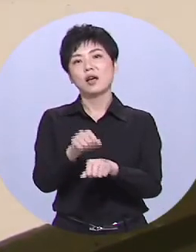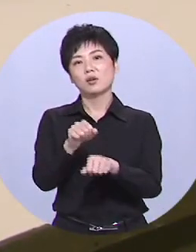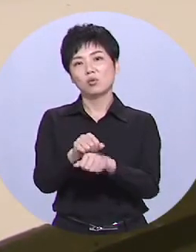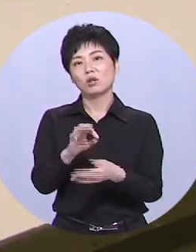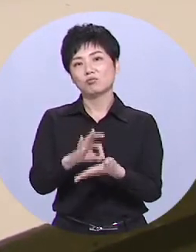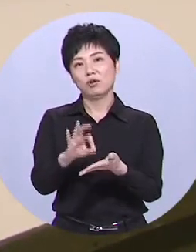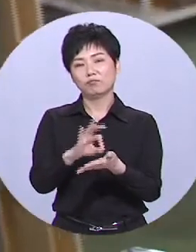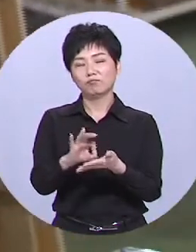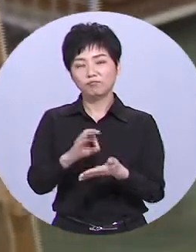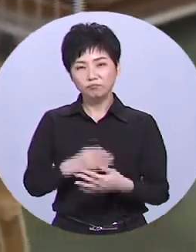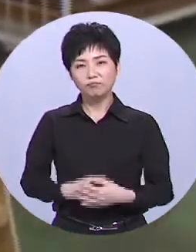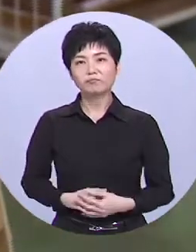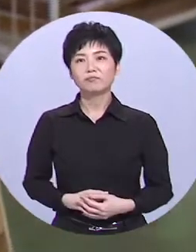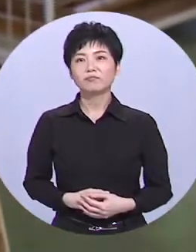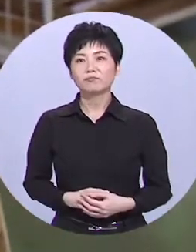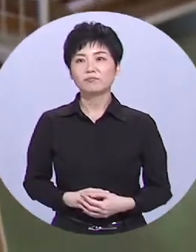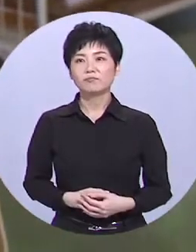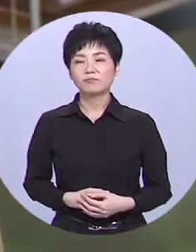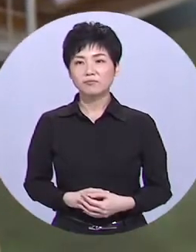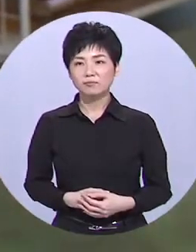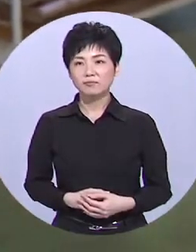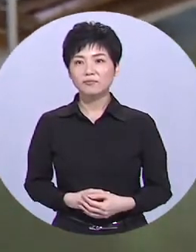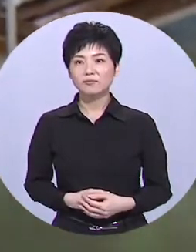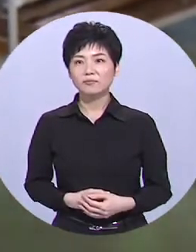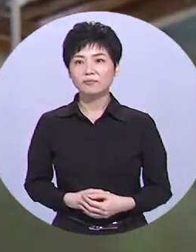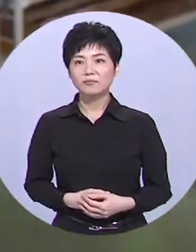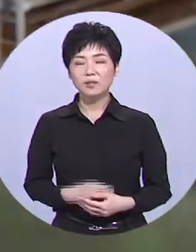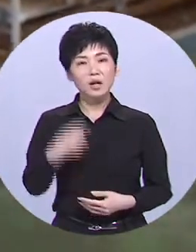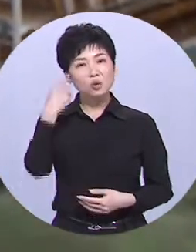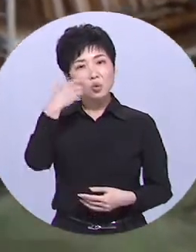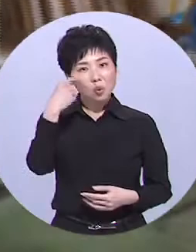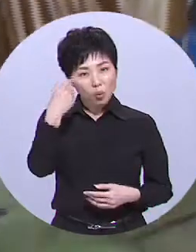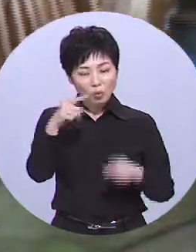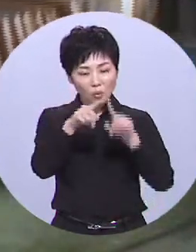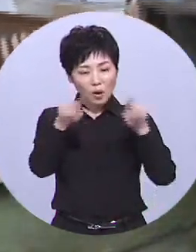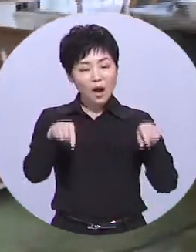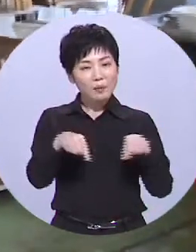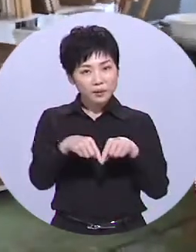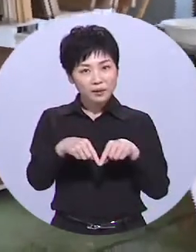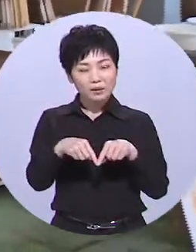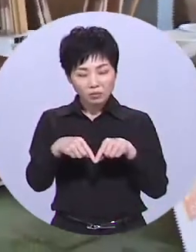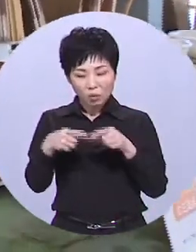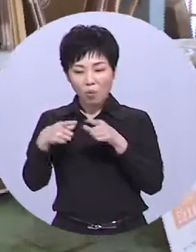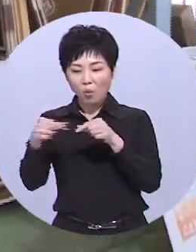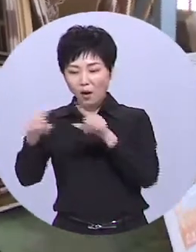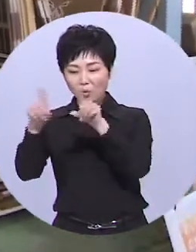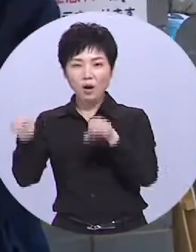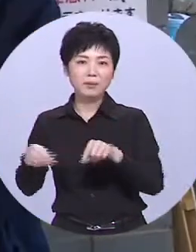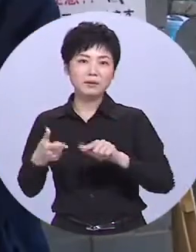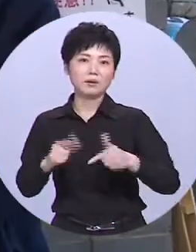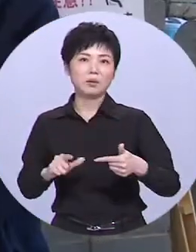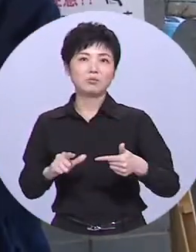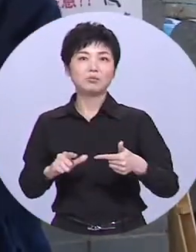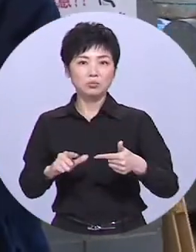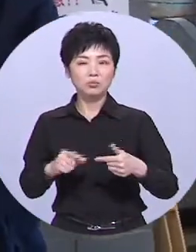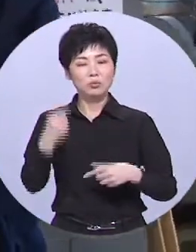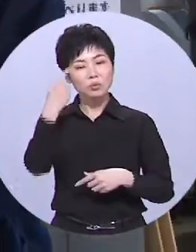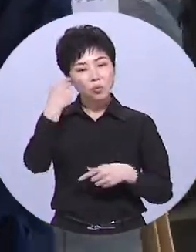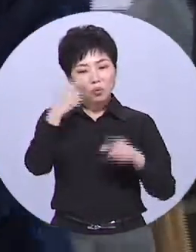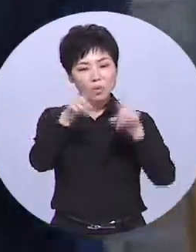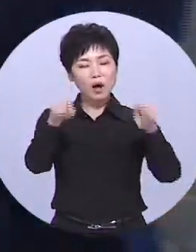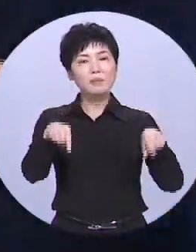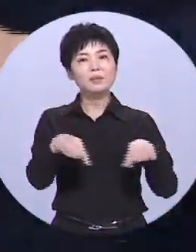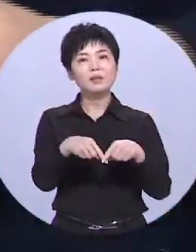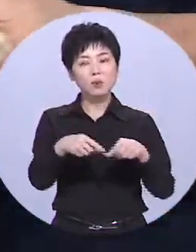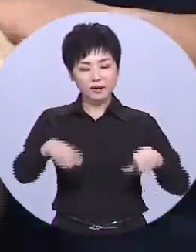われます。 あ、皮の方が、 皮の方がですね。 なるほど。 洋紙と和紙の決定的な違いっていうのはここにあるんです。洋紙っていうのは大木